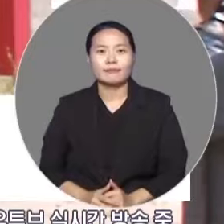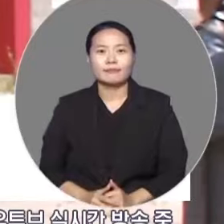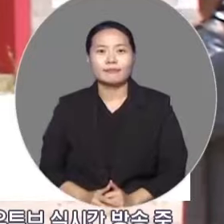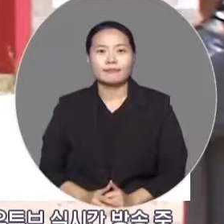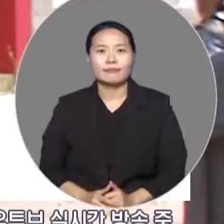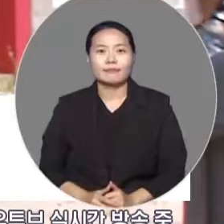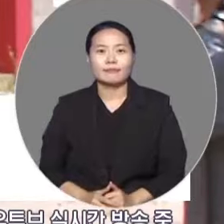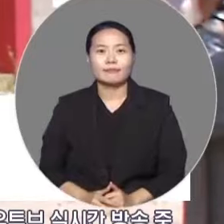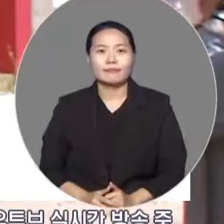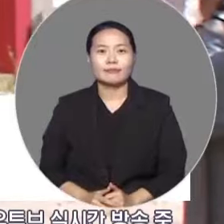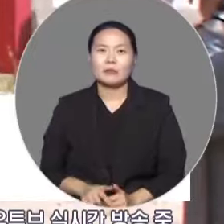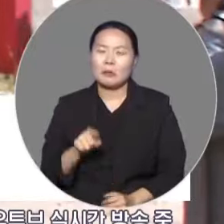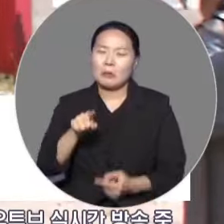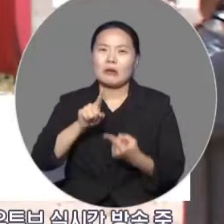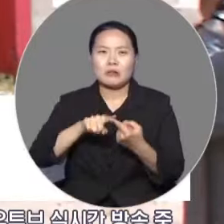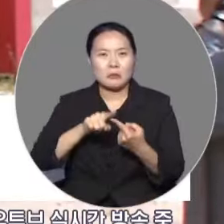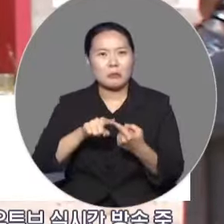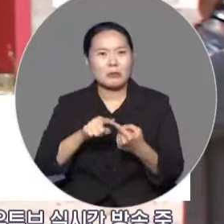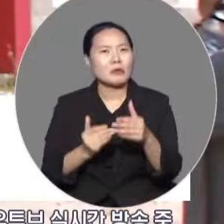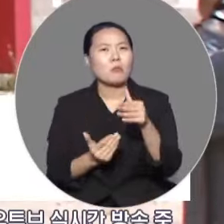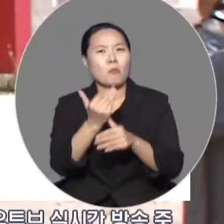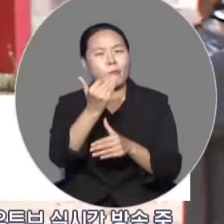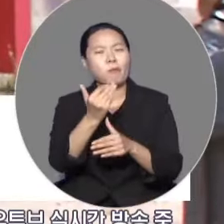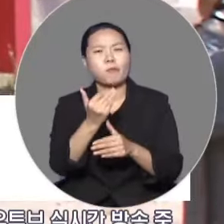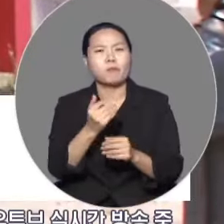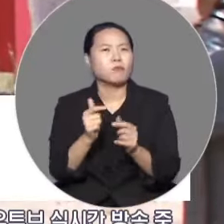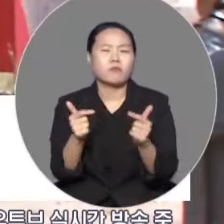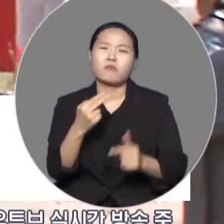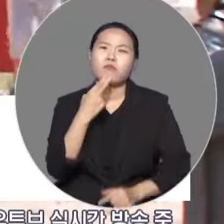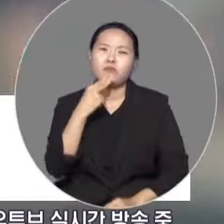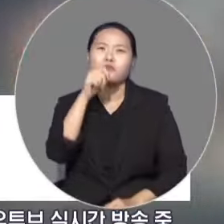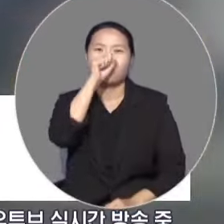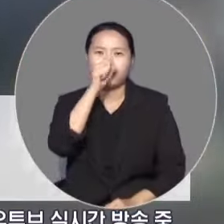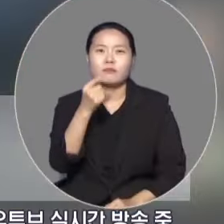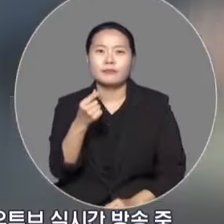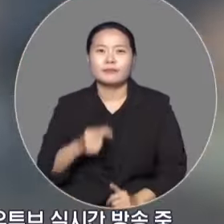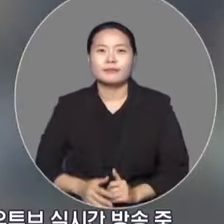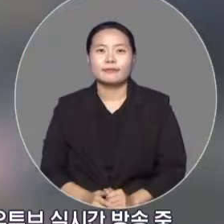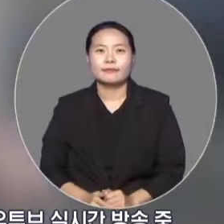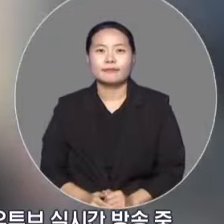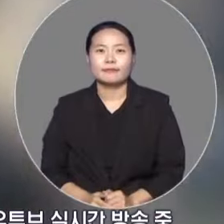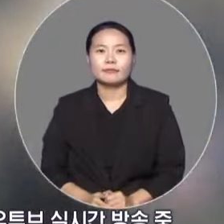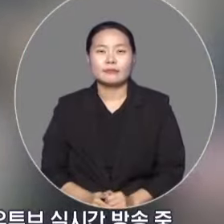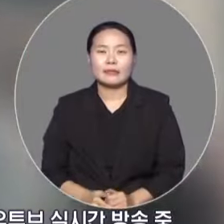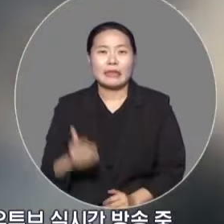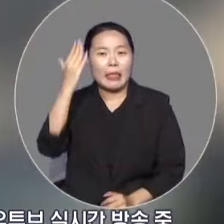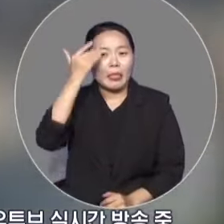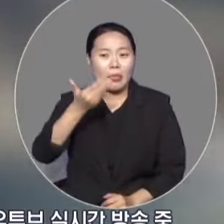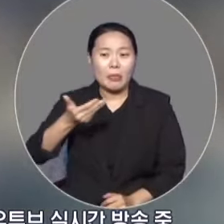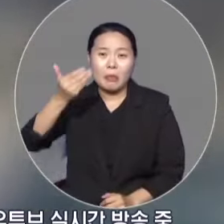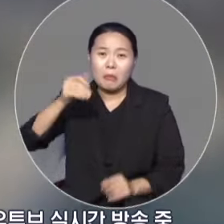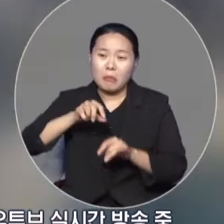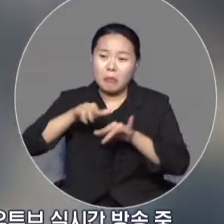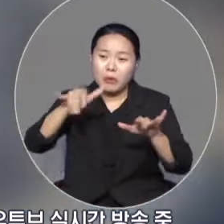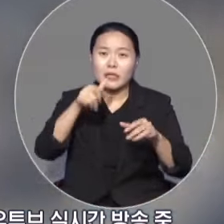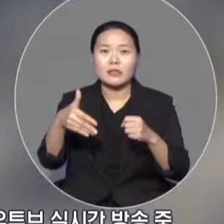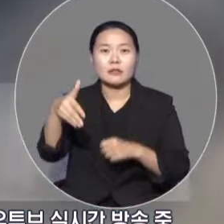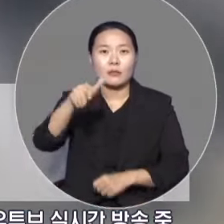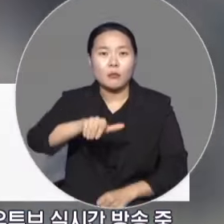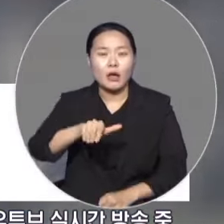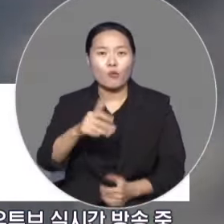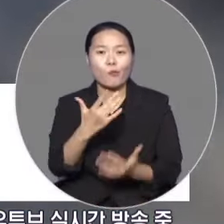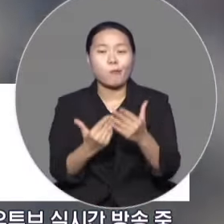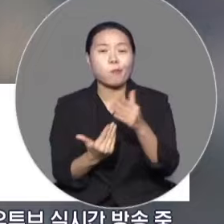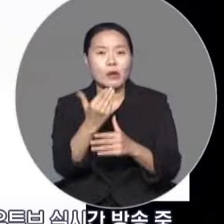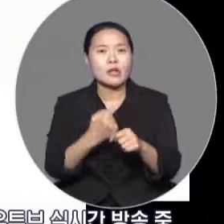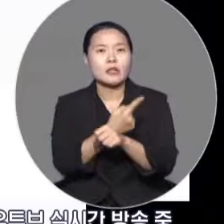그래서 그런 부분에 대해서 좀 사고나 이런 게 안 났으면. 다량의 연기가 도심으로 퍼졌지만 화재 발생